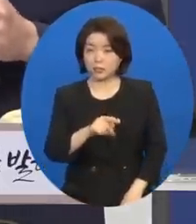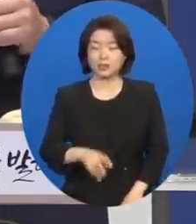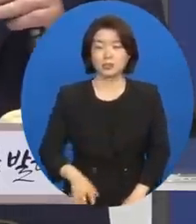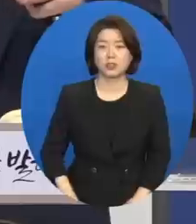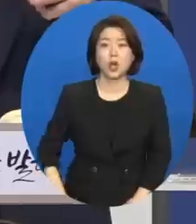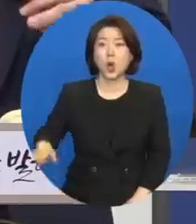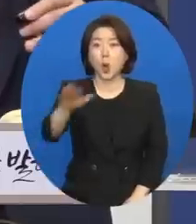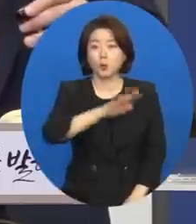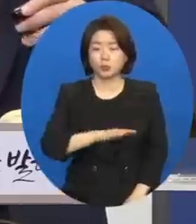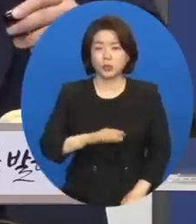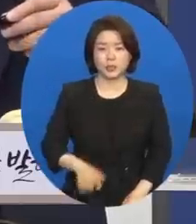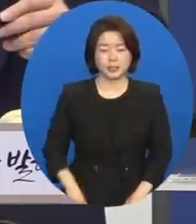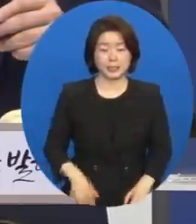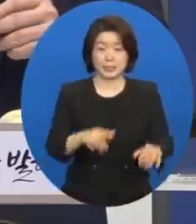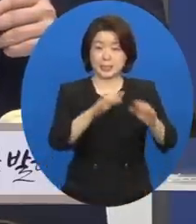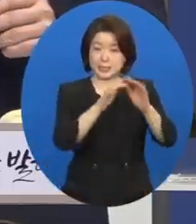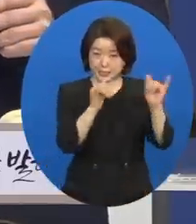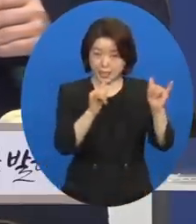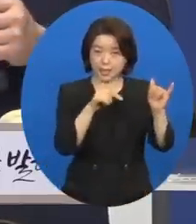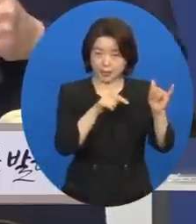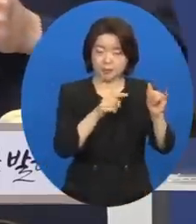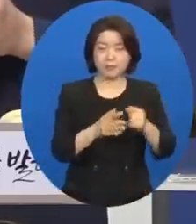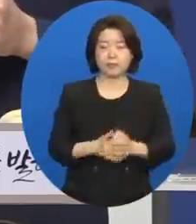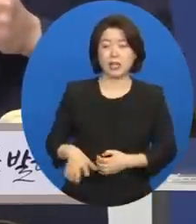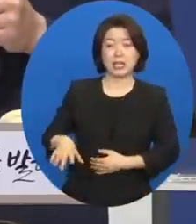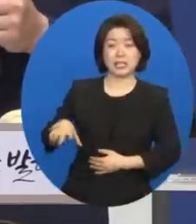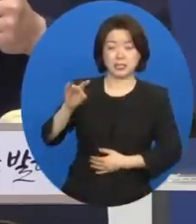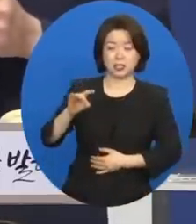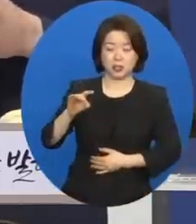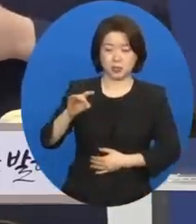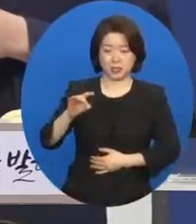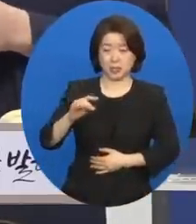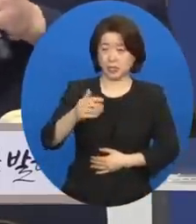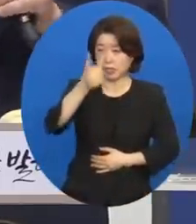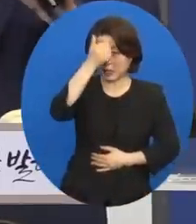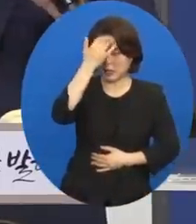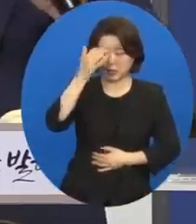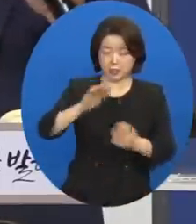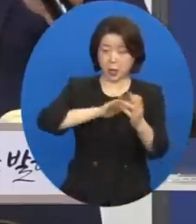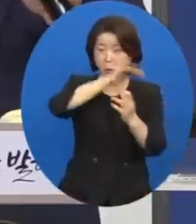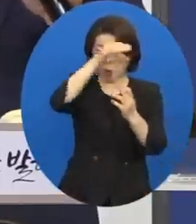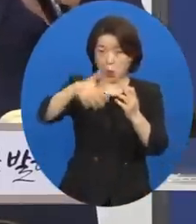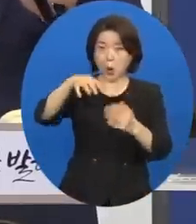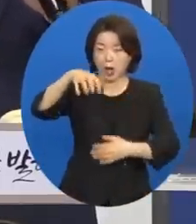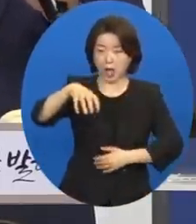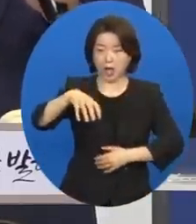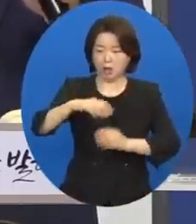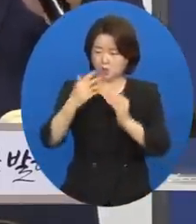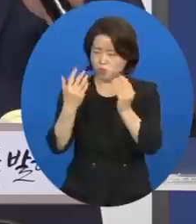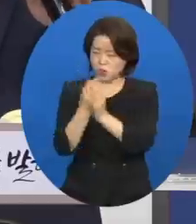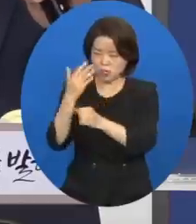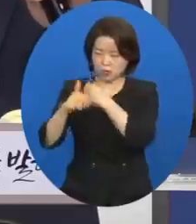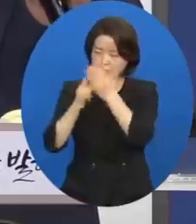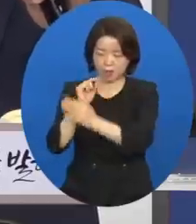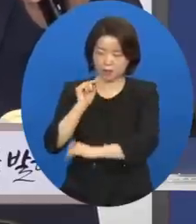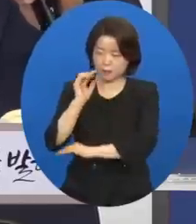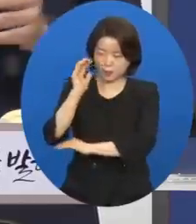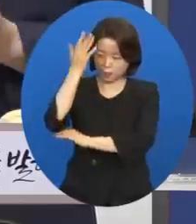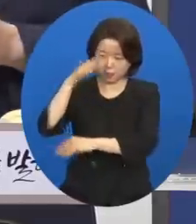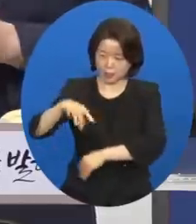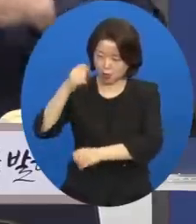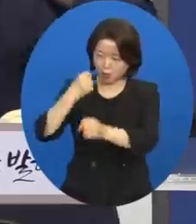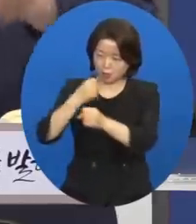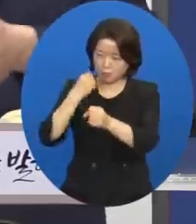우리 범죄한 인간에게 처음 에덴 동산에서 가장 완전한 하나님의 영광의 창조함을